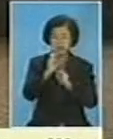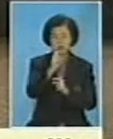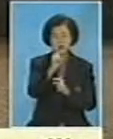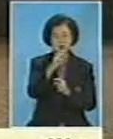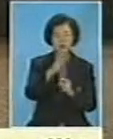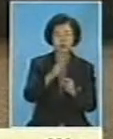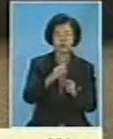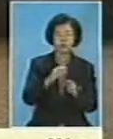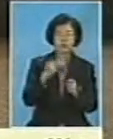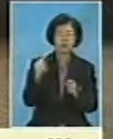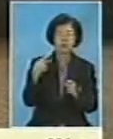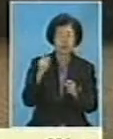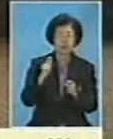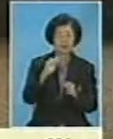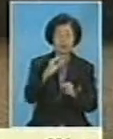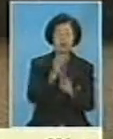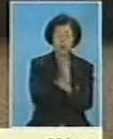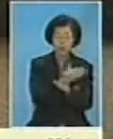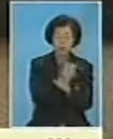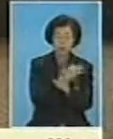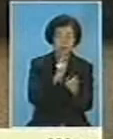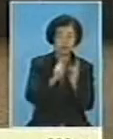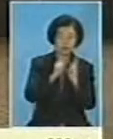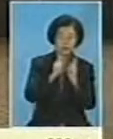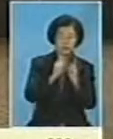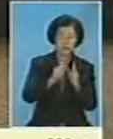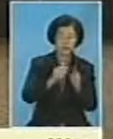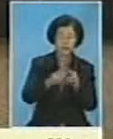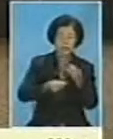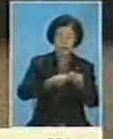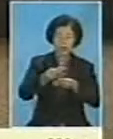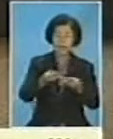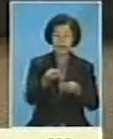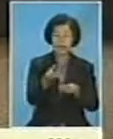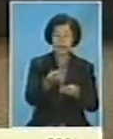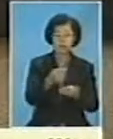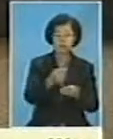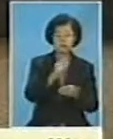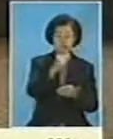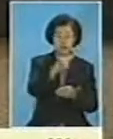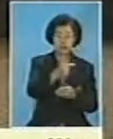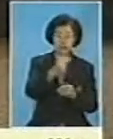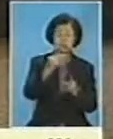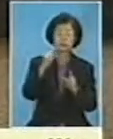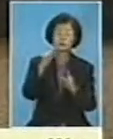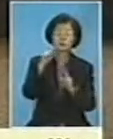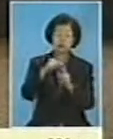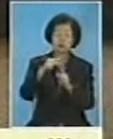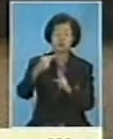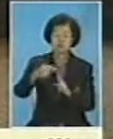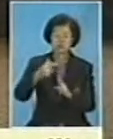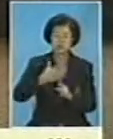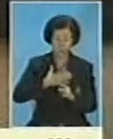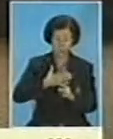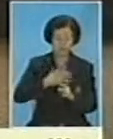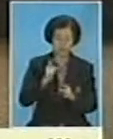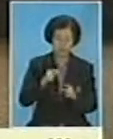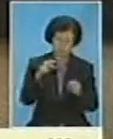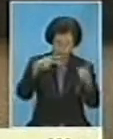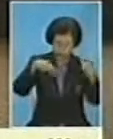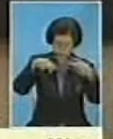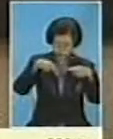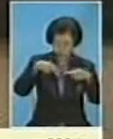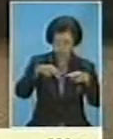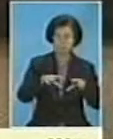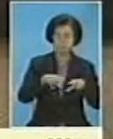การก่อนการเจรจาซื้อขายข้าวแบบ G2G ย่อมทำให้ผมในฐานะผู้พิจารณาให้ความเห็นช